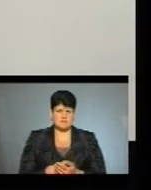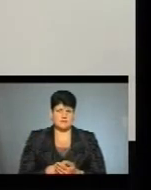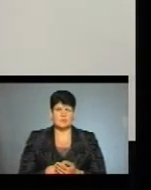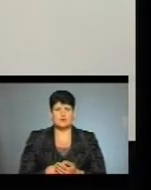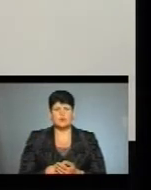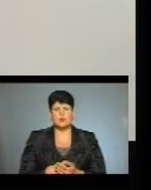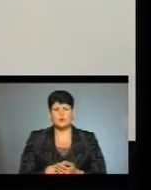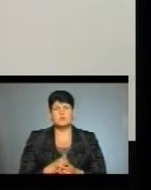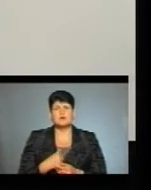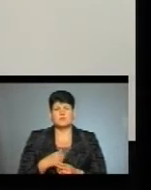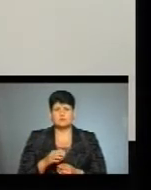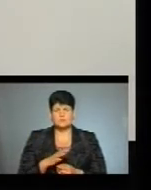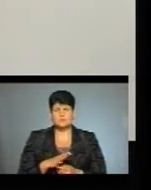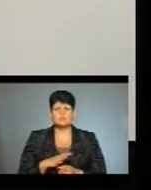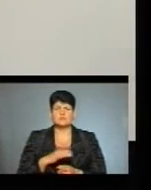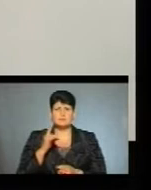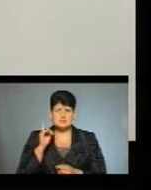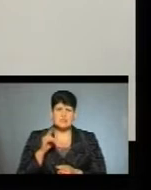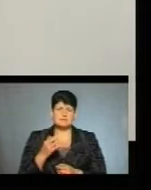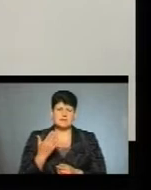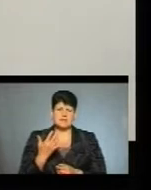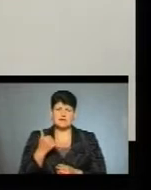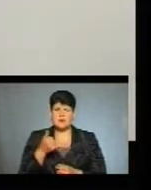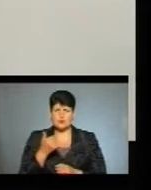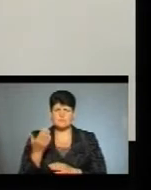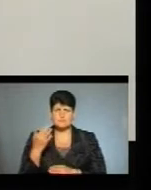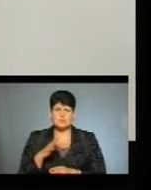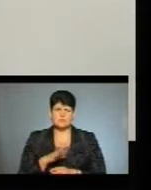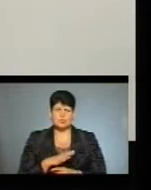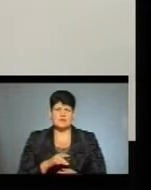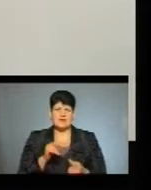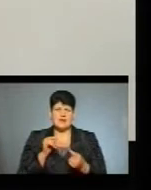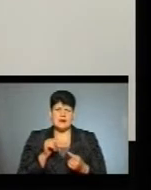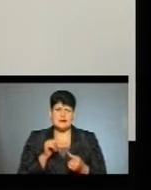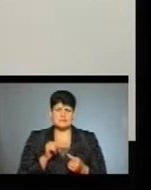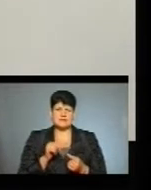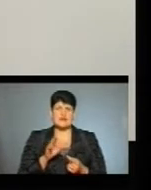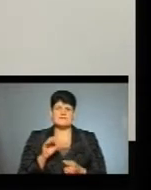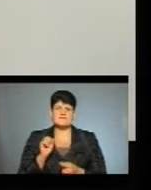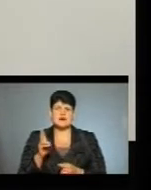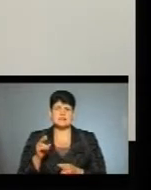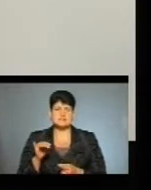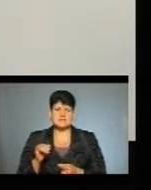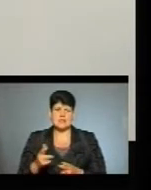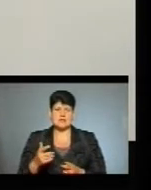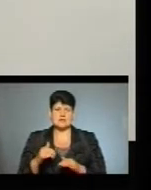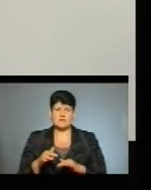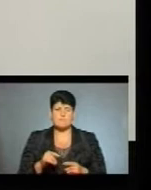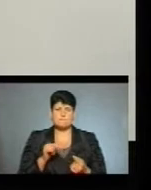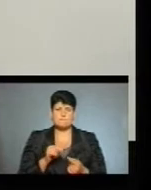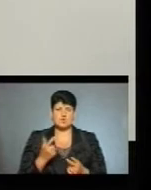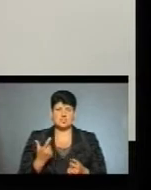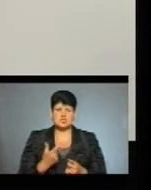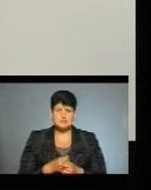йшла, ми всі знаємо, декілька років тому масивна антивакцинальна кампанія проти відносно